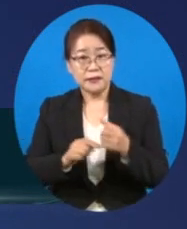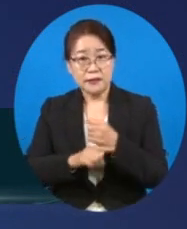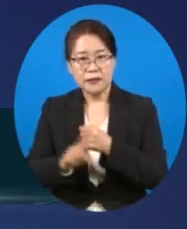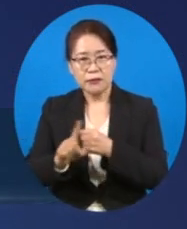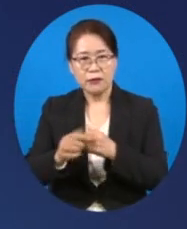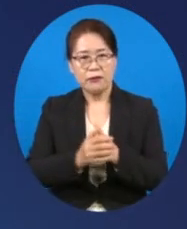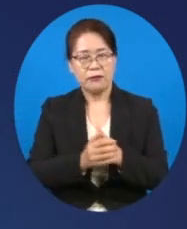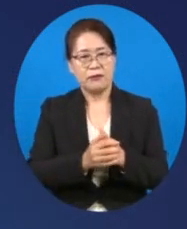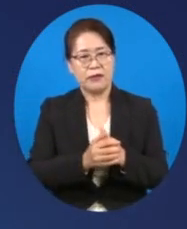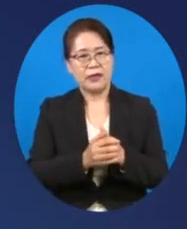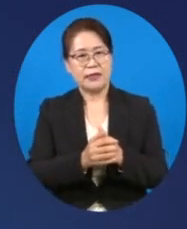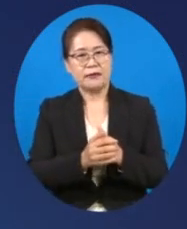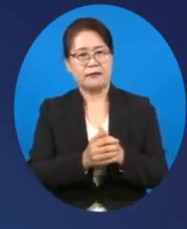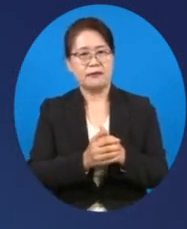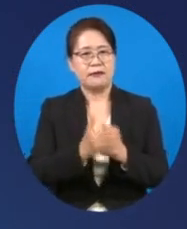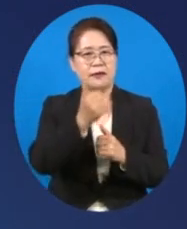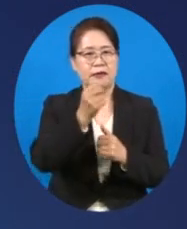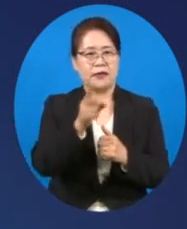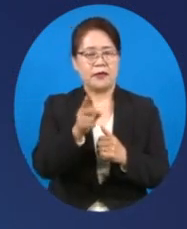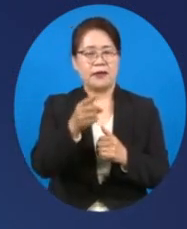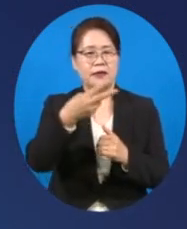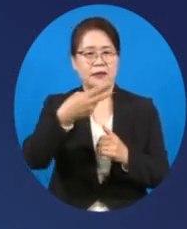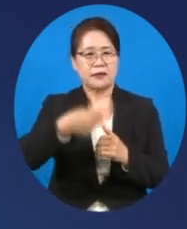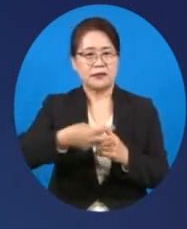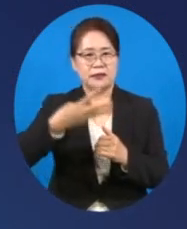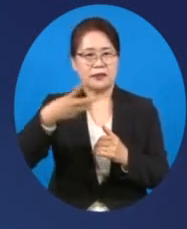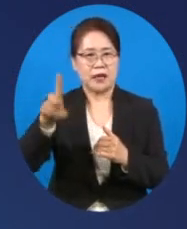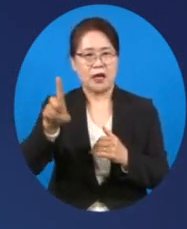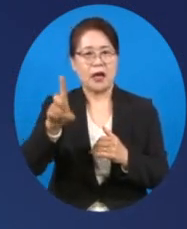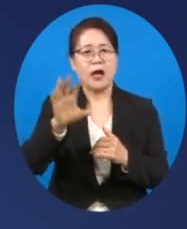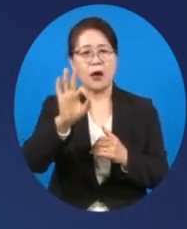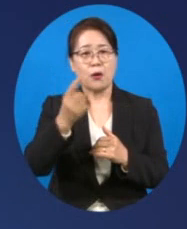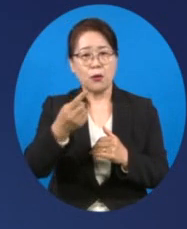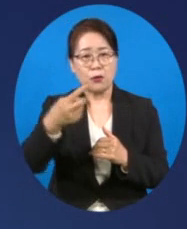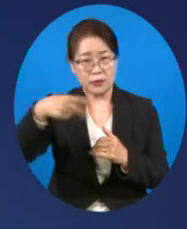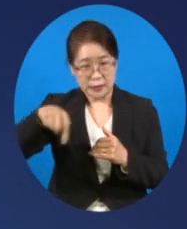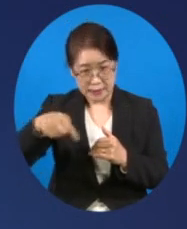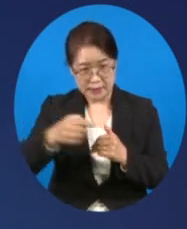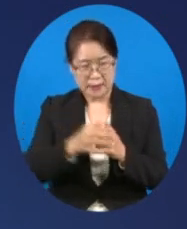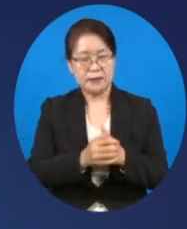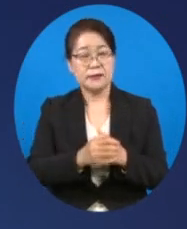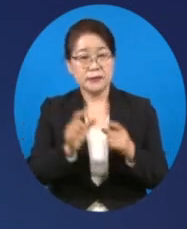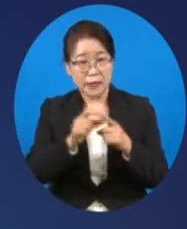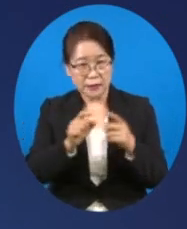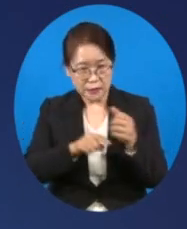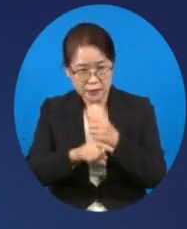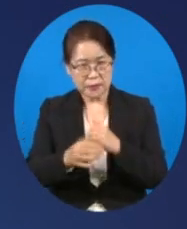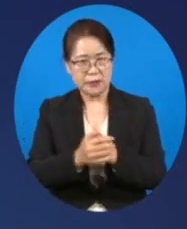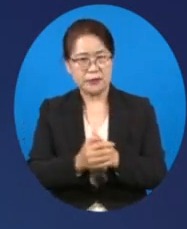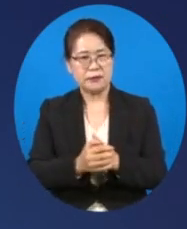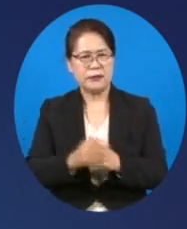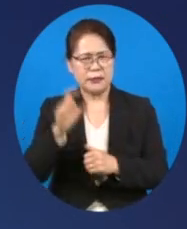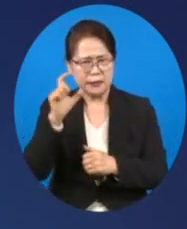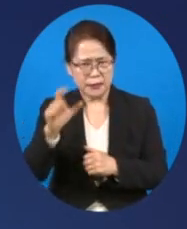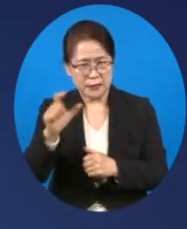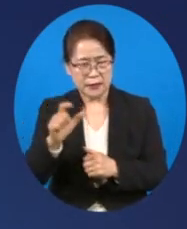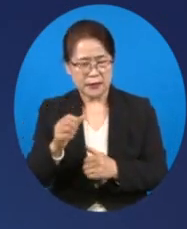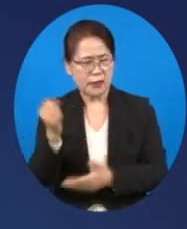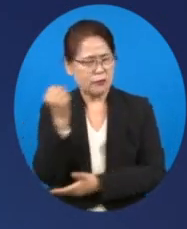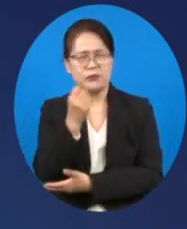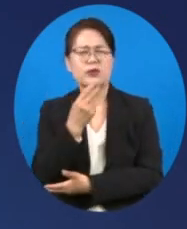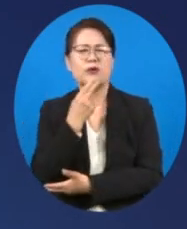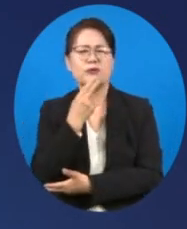말은 헬라어로 헤드라이 요소라는 단어인데이 말은 튼튼한 고정된 움직일 수 없는 그런